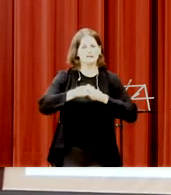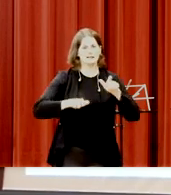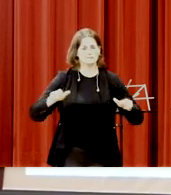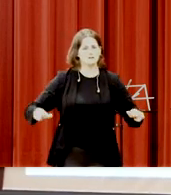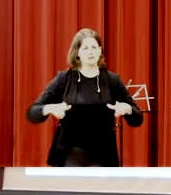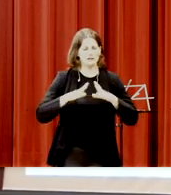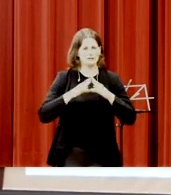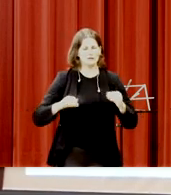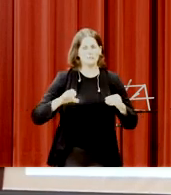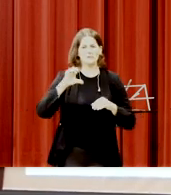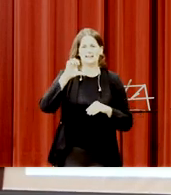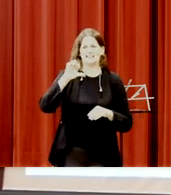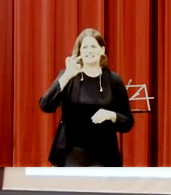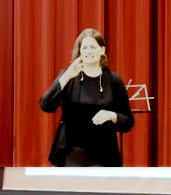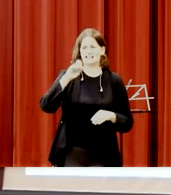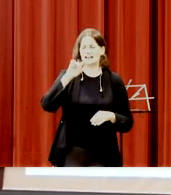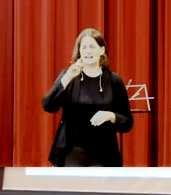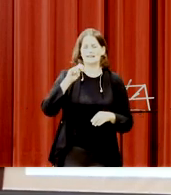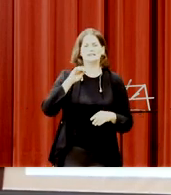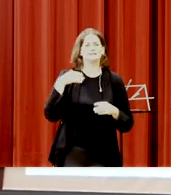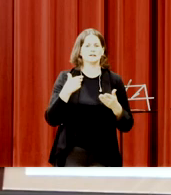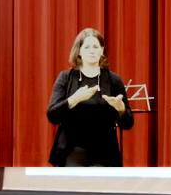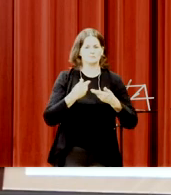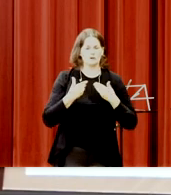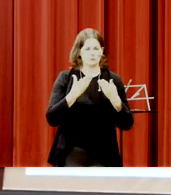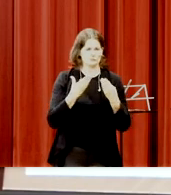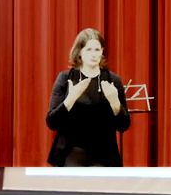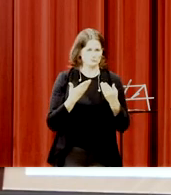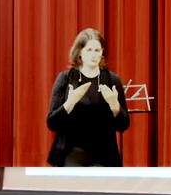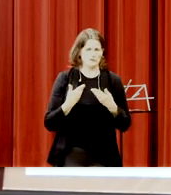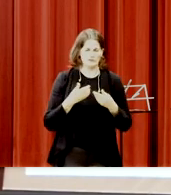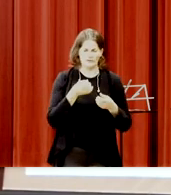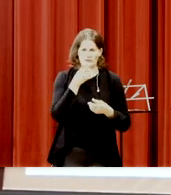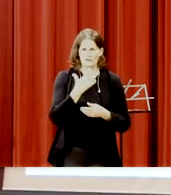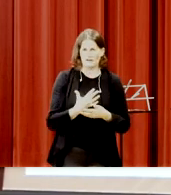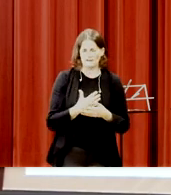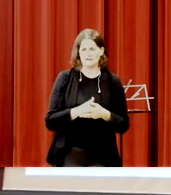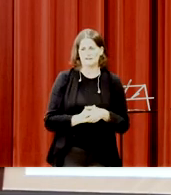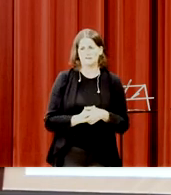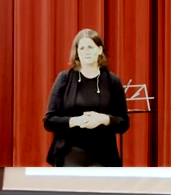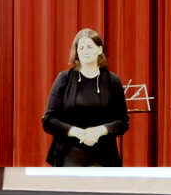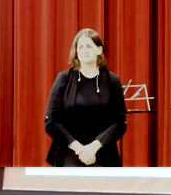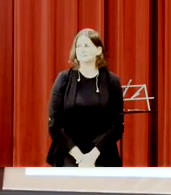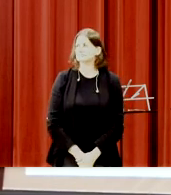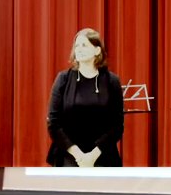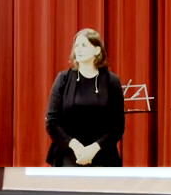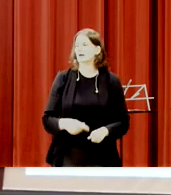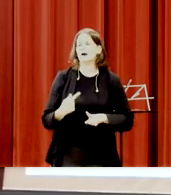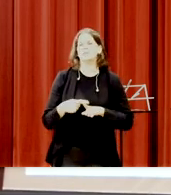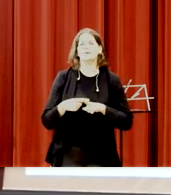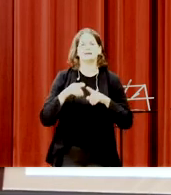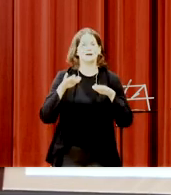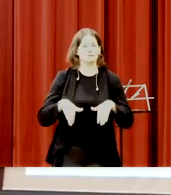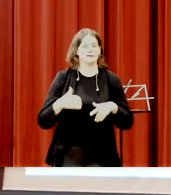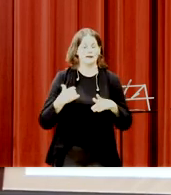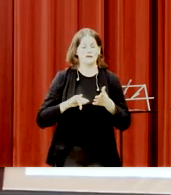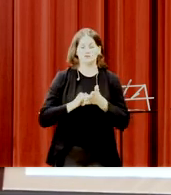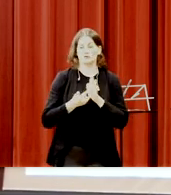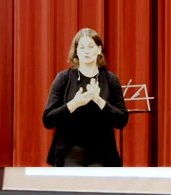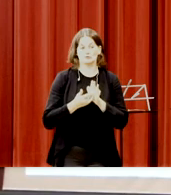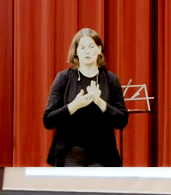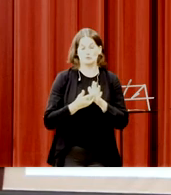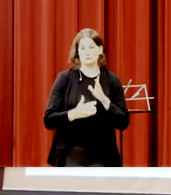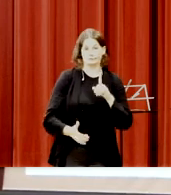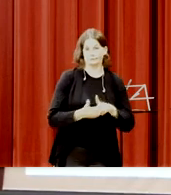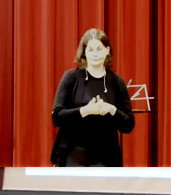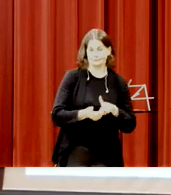perquè al final hem de trobar solucions als grans problemes. Som conscients de l'esforç logístic, del gran esforç logístic que ha representat i que durant aquests